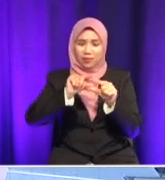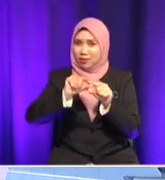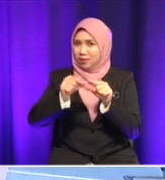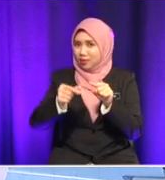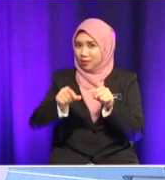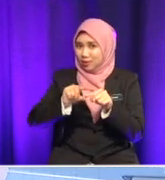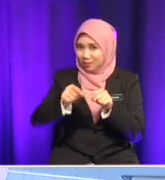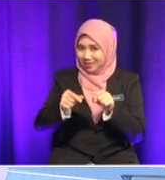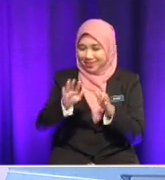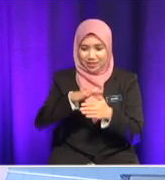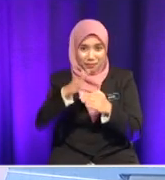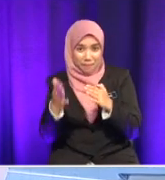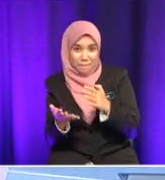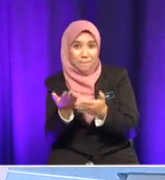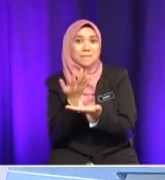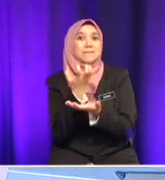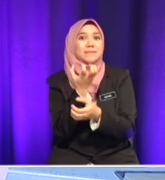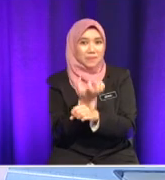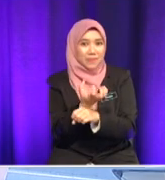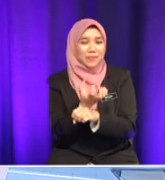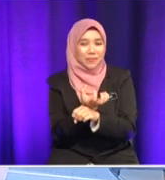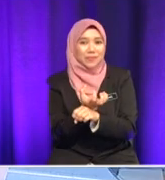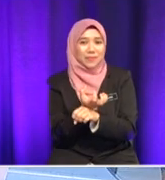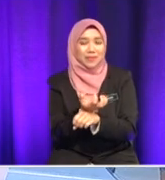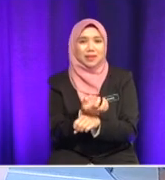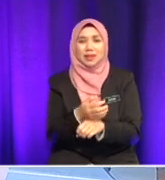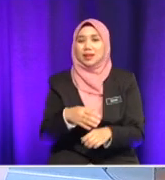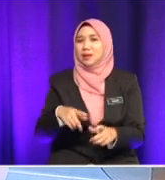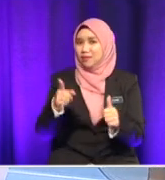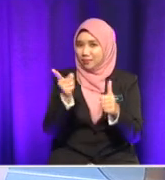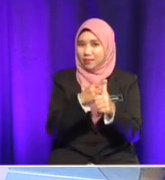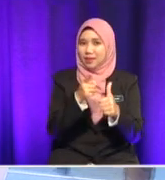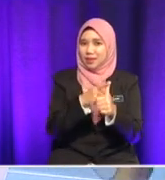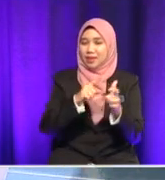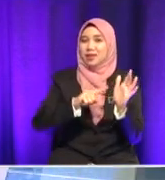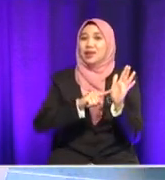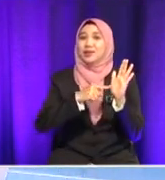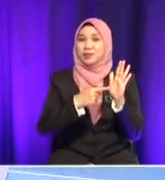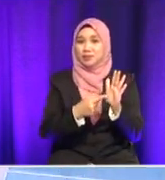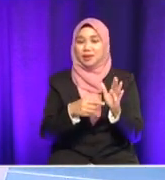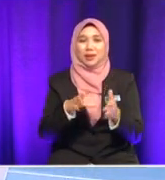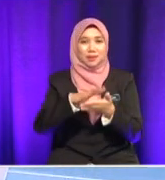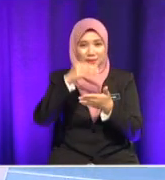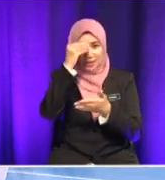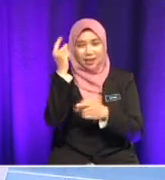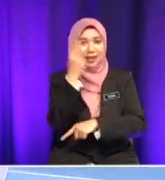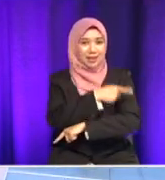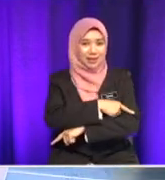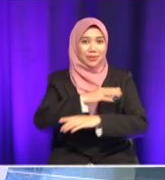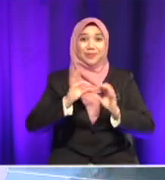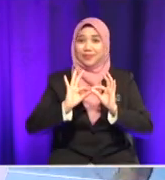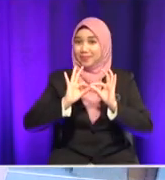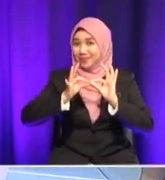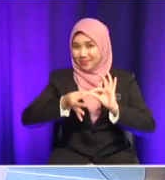udang di sebalik batu ya pertama sekali sebelum kita memuliakan mata pelajaran Pada hari ini saya anak pulihkan judul bahasa